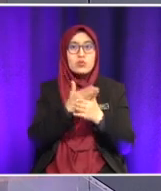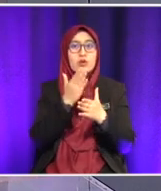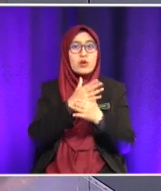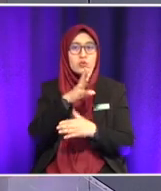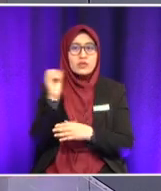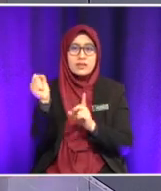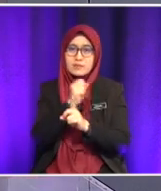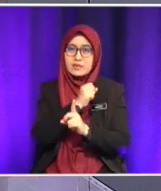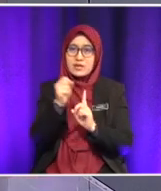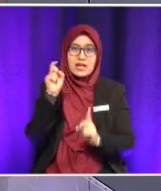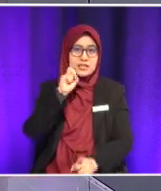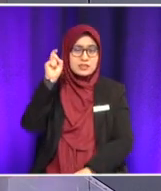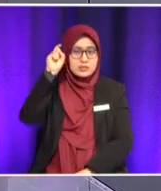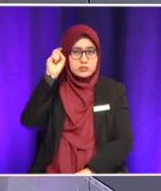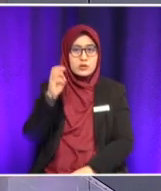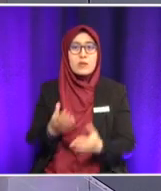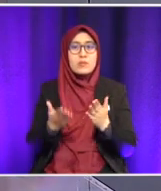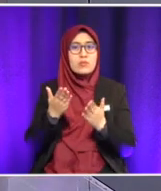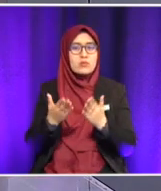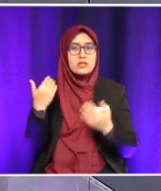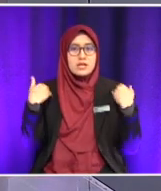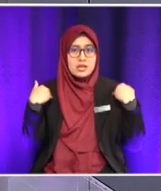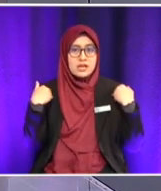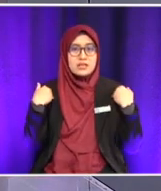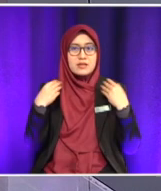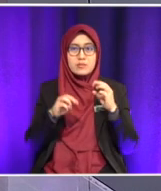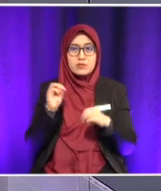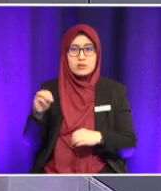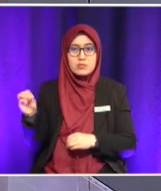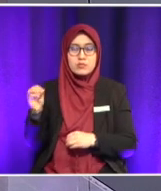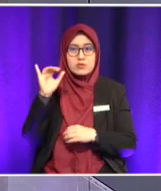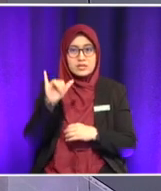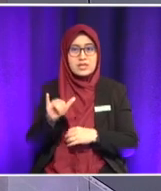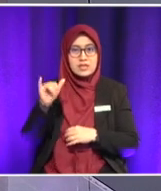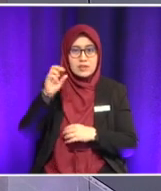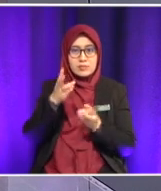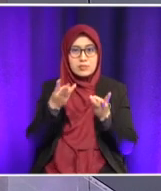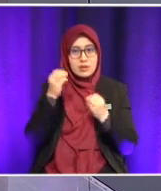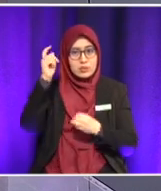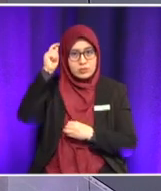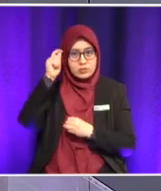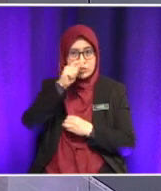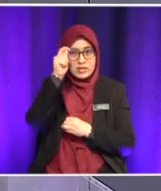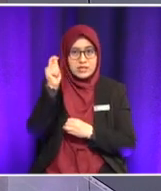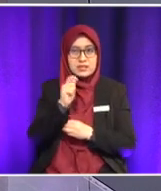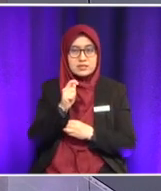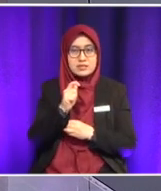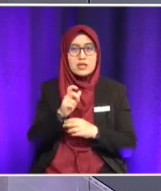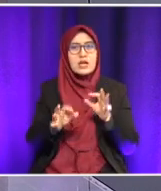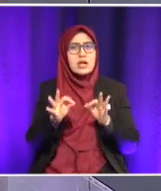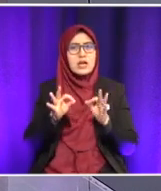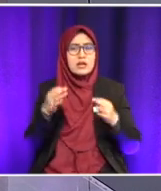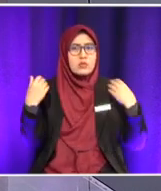Aduh yang tertanya-tanya andaikatul ada seseorang hendak melakukan gangguan